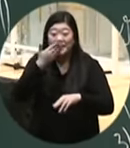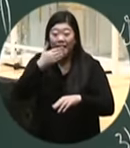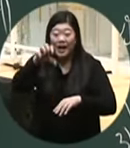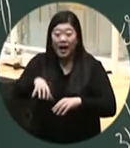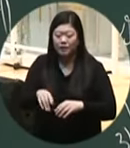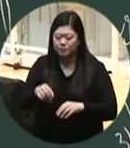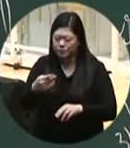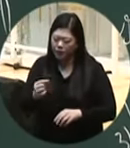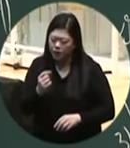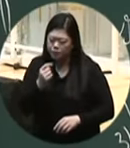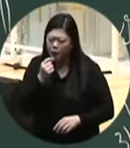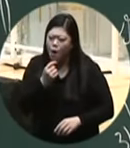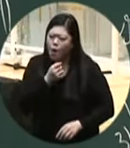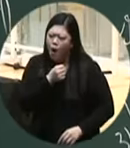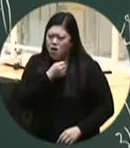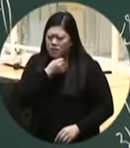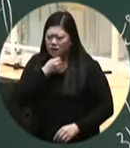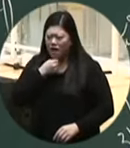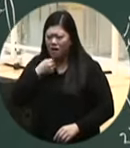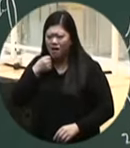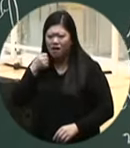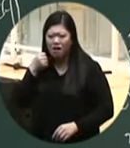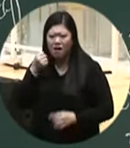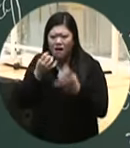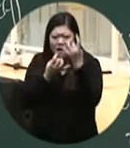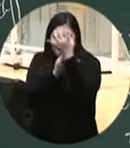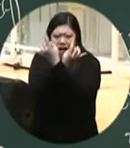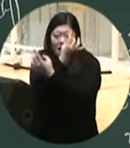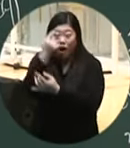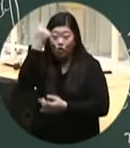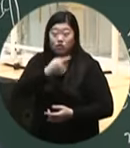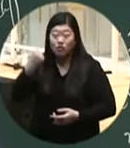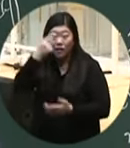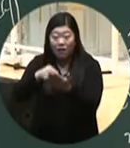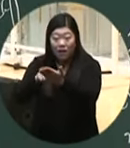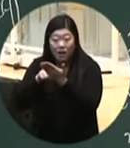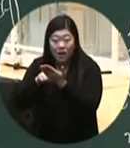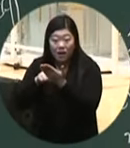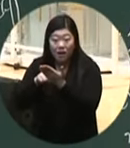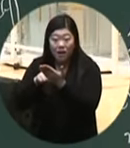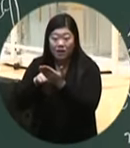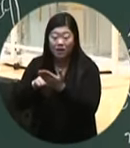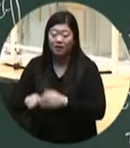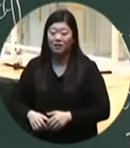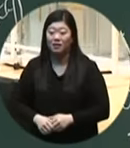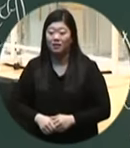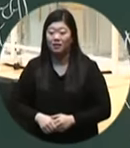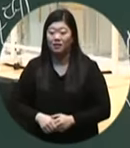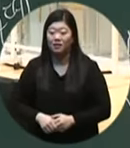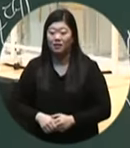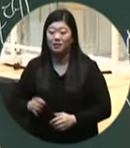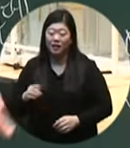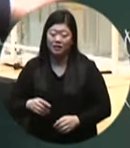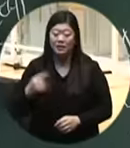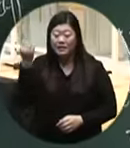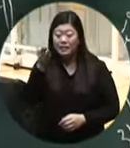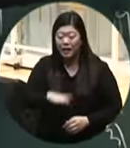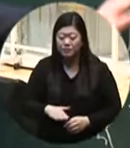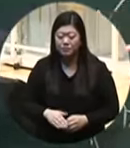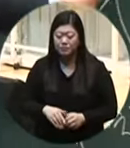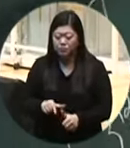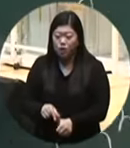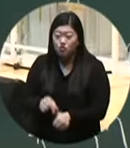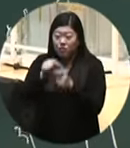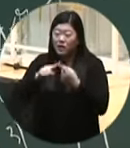말하잖아요. 야, 맛있다 이러잖아요. Even when you go to a very good restaurant, eat very delicious food, we say, "Wow, that was so good." 그런데 우리 이 구원